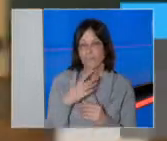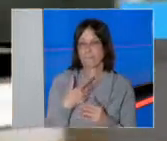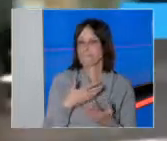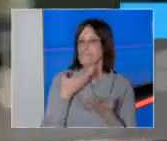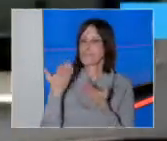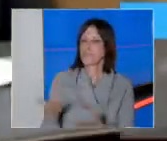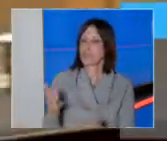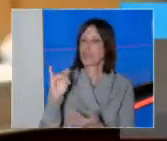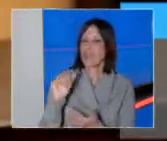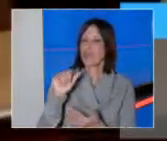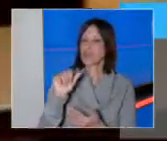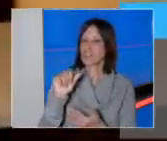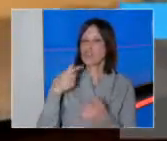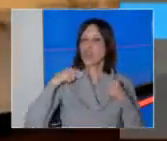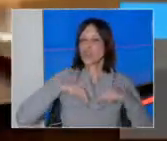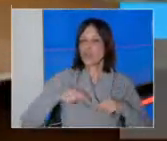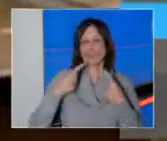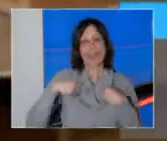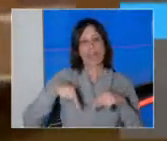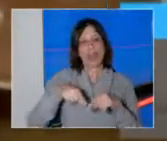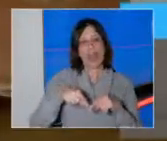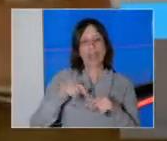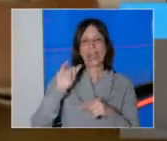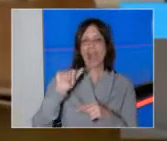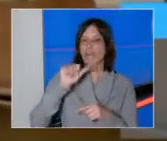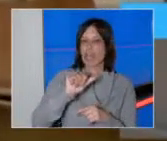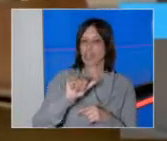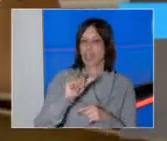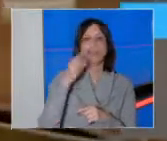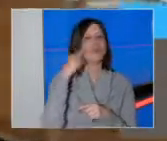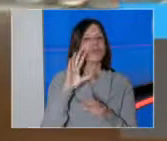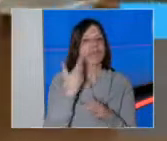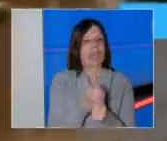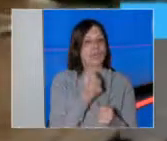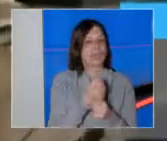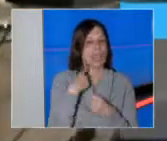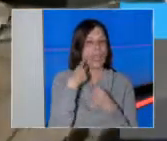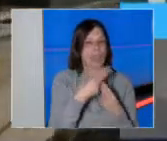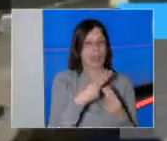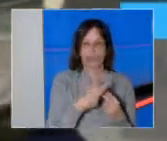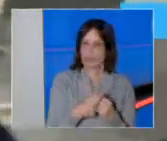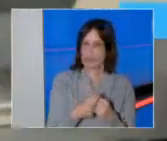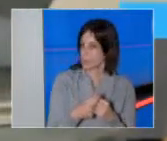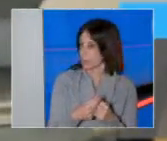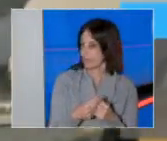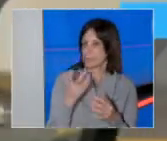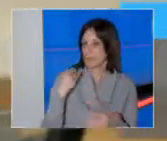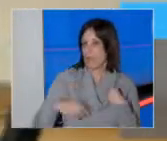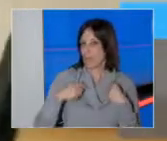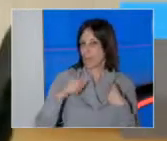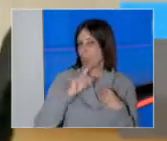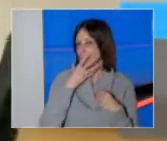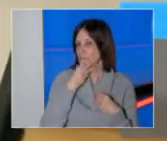שלך. יושב ראש הוועדה יעקב אשר. תתבייש על מה שאתה עושה פה. אלי, אתה מעליב אותי, זה לא יפה. מעליב